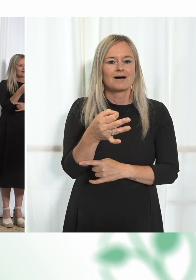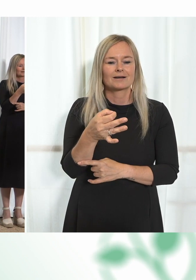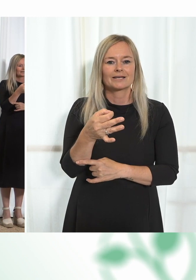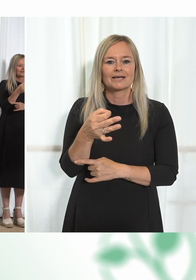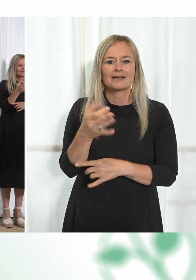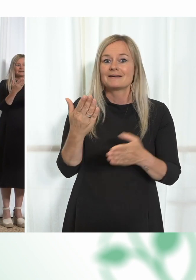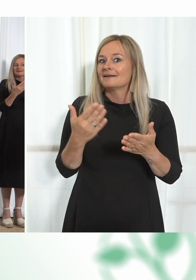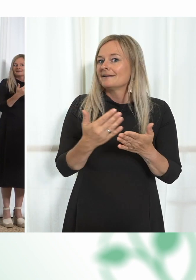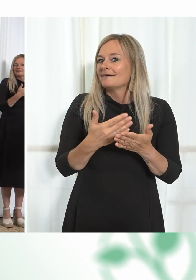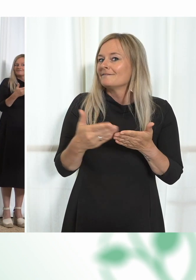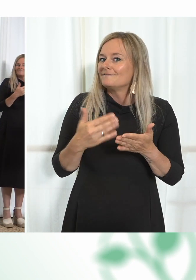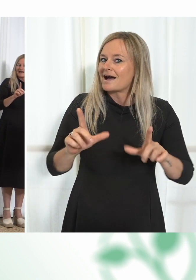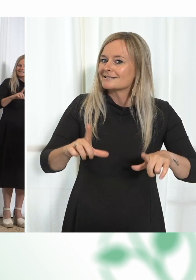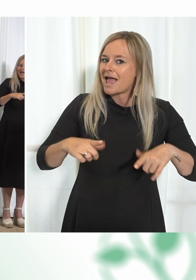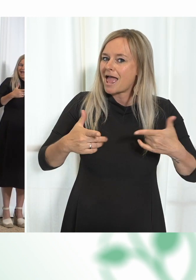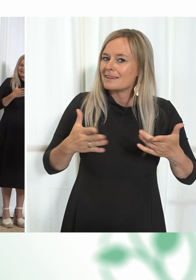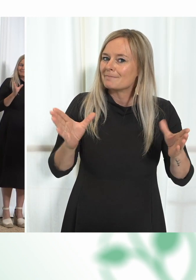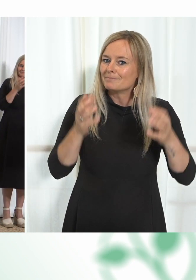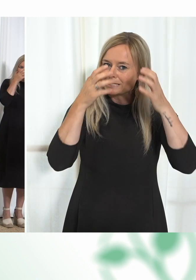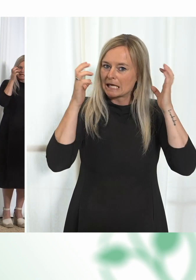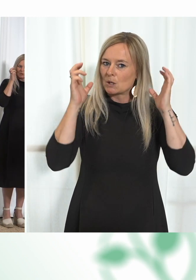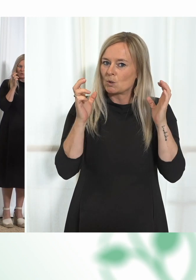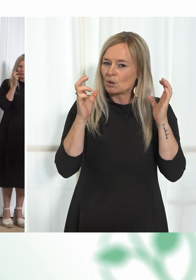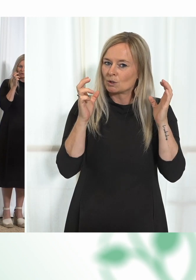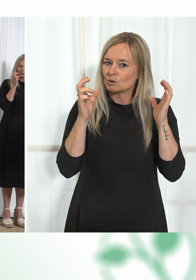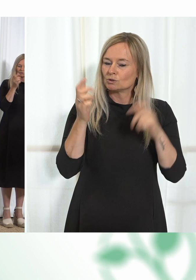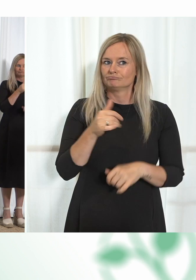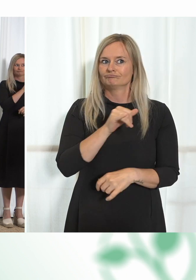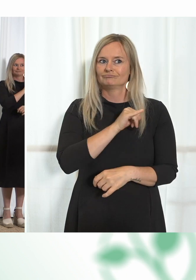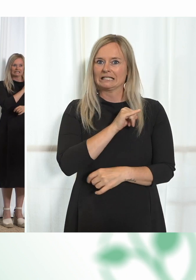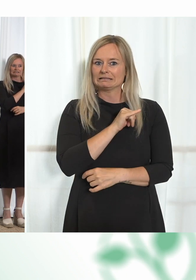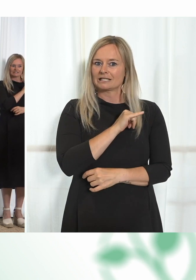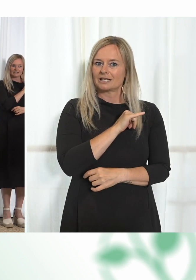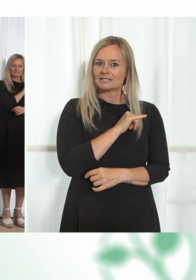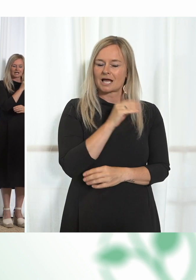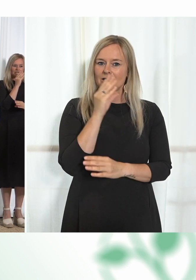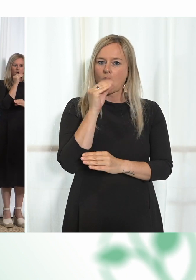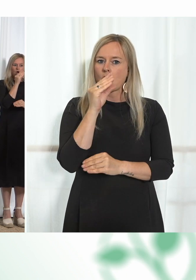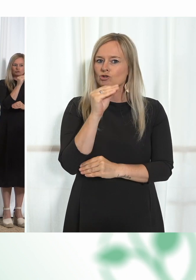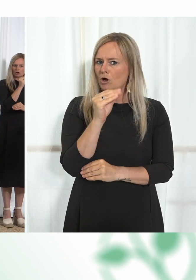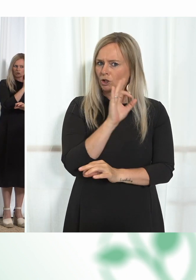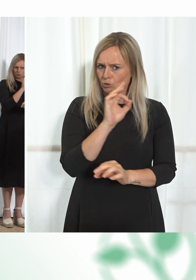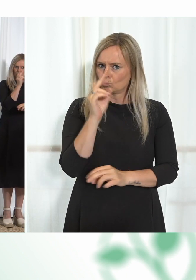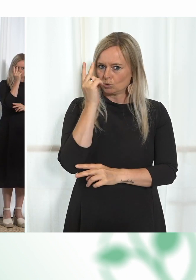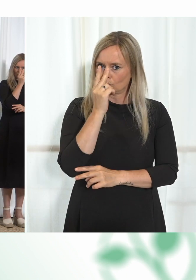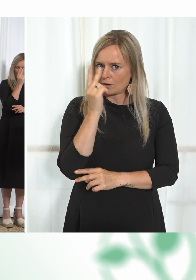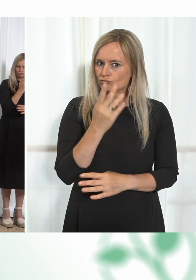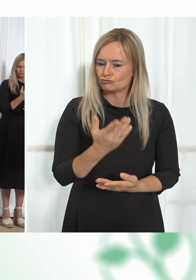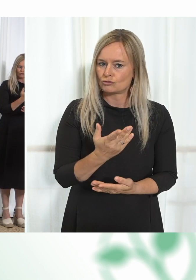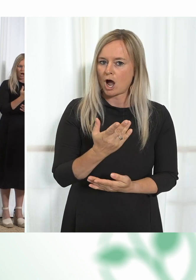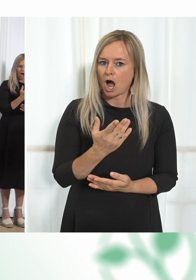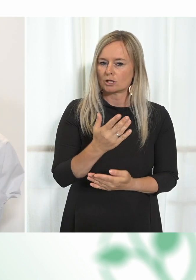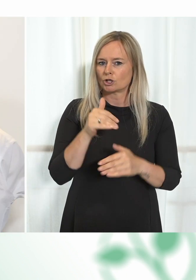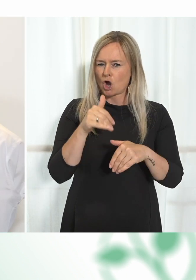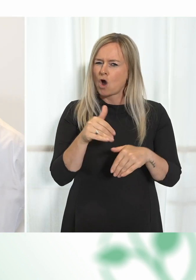Sie denn erlebt mit dem Gehörschutz, Frau Brunner? Ich habe interessanterweise die Sprechenden sehr gut verstanden. Das war, man